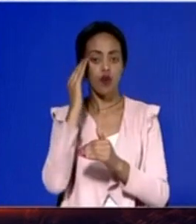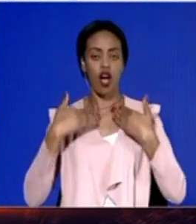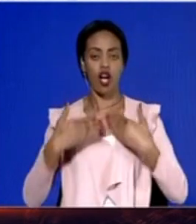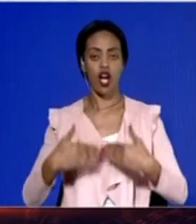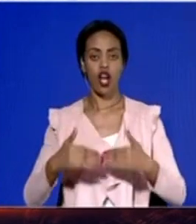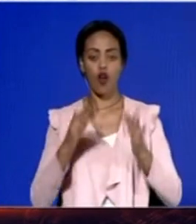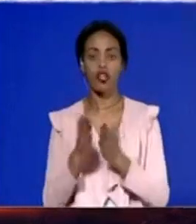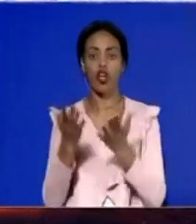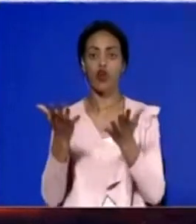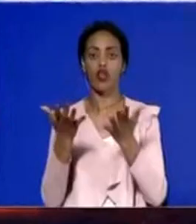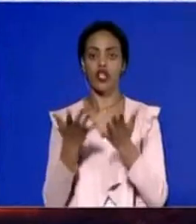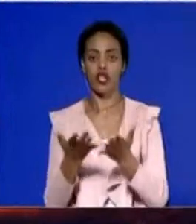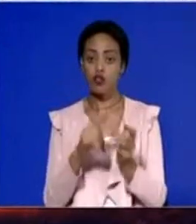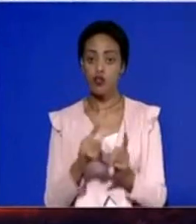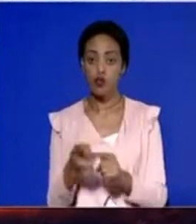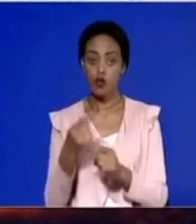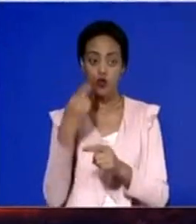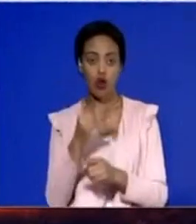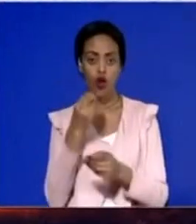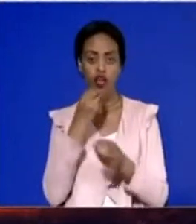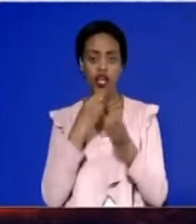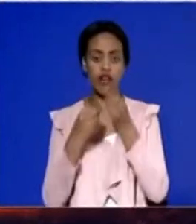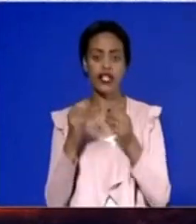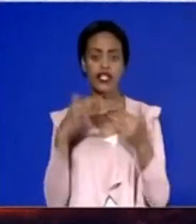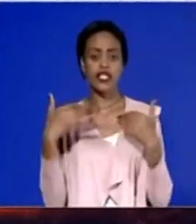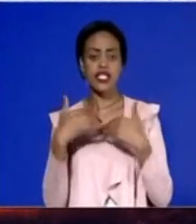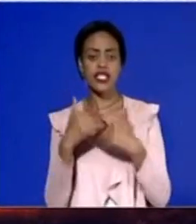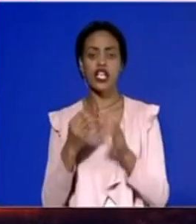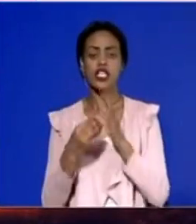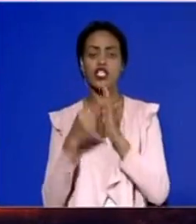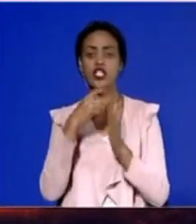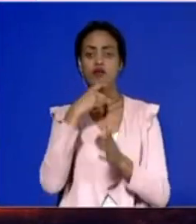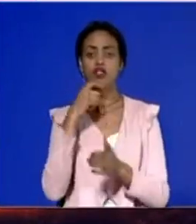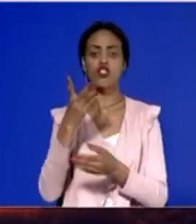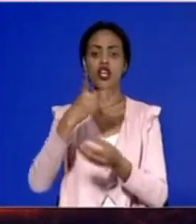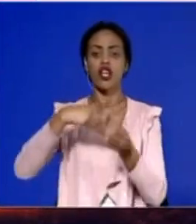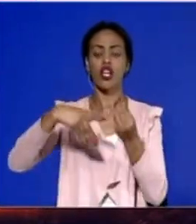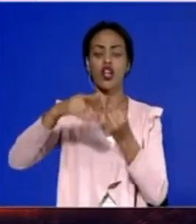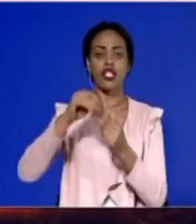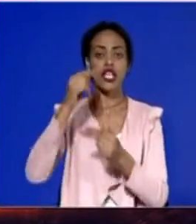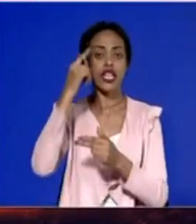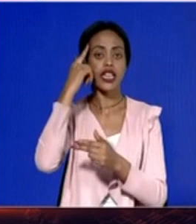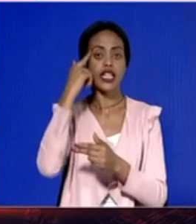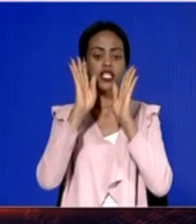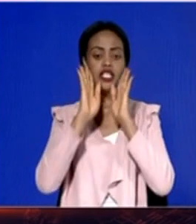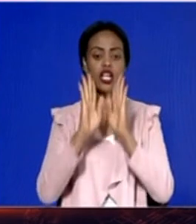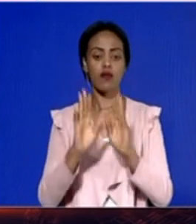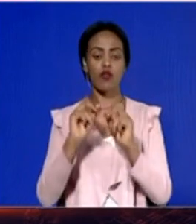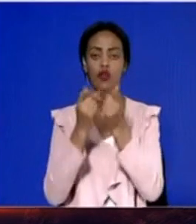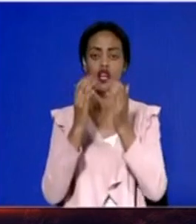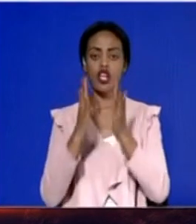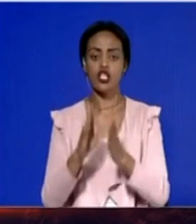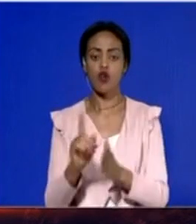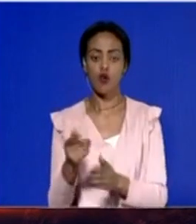مدلاو يدلي حزوون زرعيو قبناتن سقعات قبنن نمدراق شادشايك اللاو مرتات تقرأي سلاماون ديمقراسياون